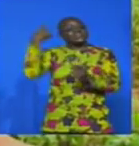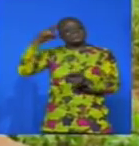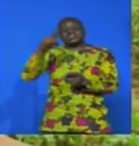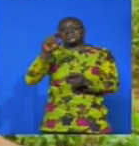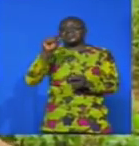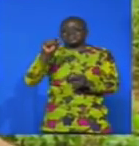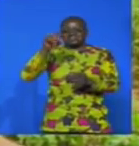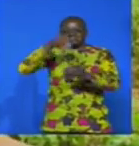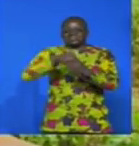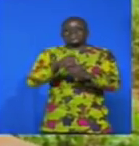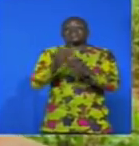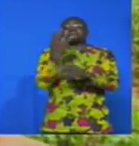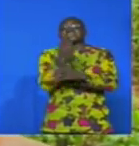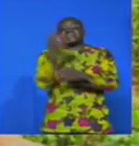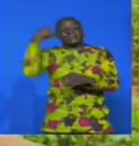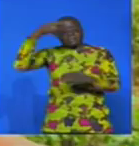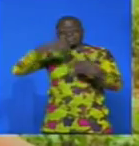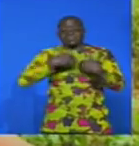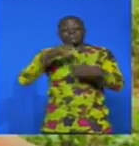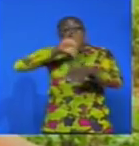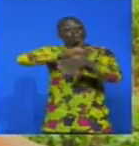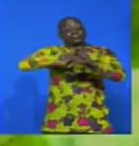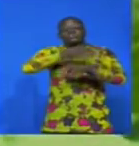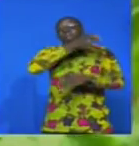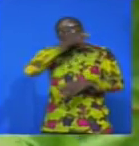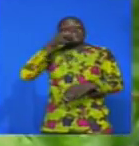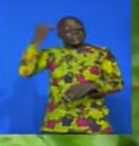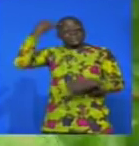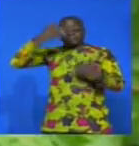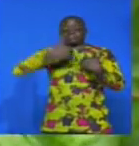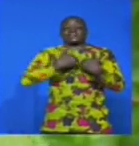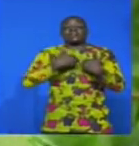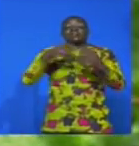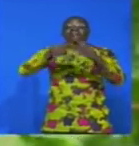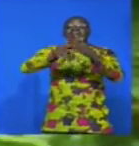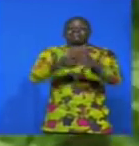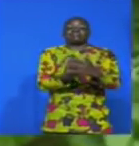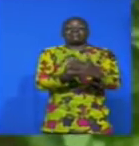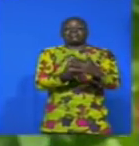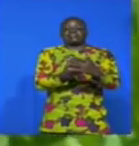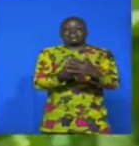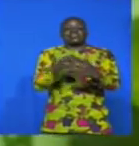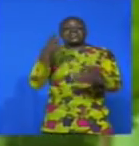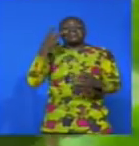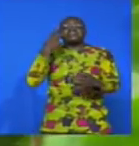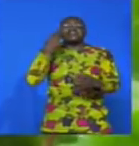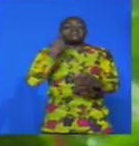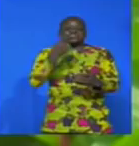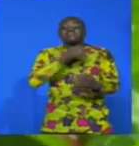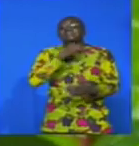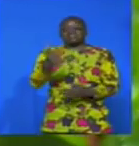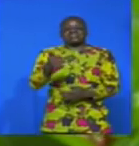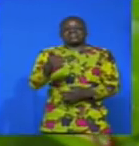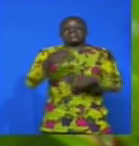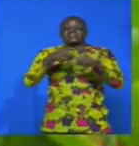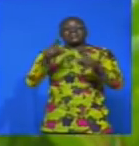plante avant d'envahir tout le champ. Il y en a, au départ, on ne les remarque même pas. Les